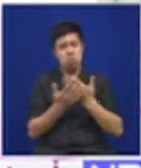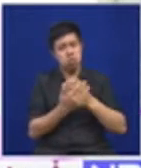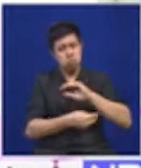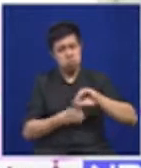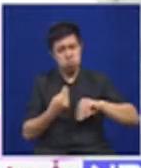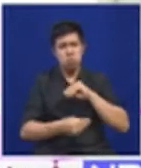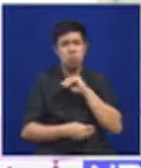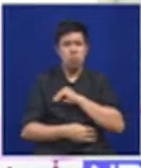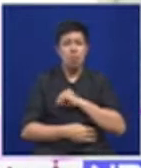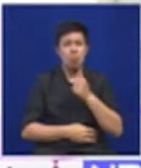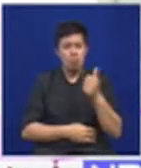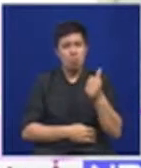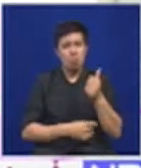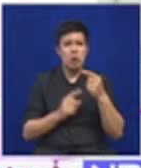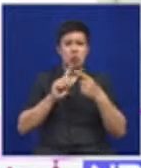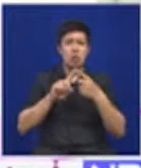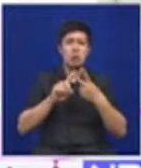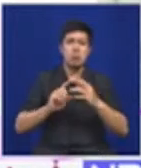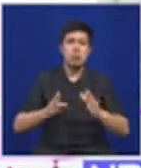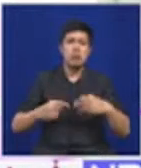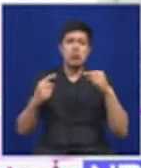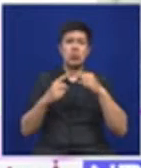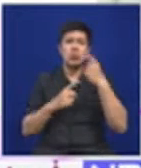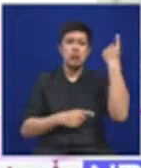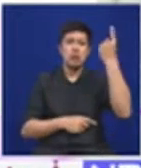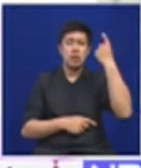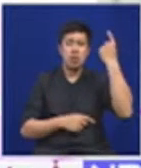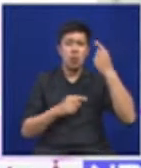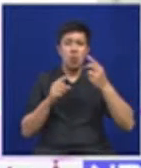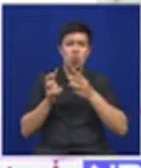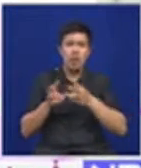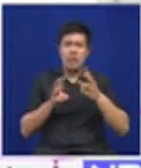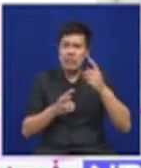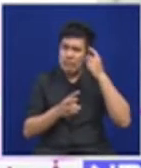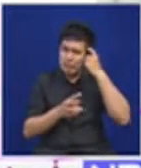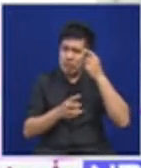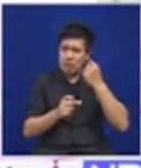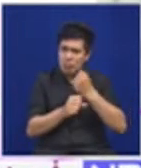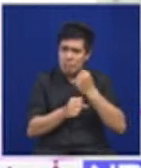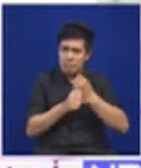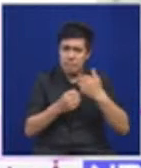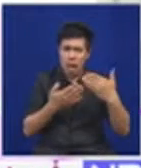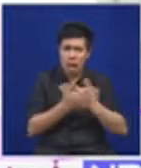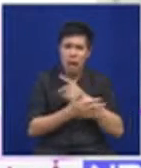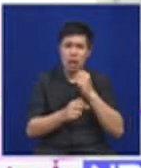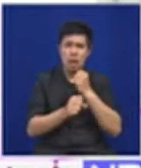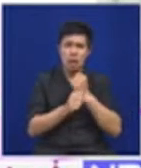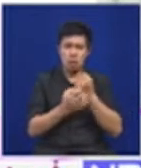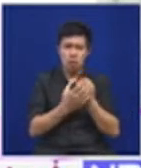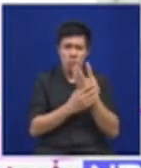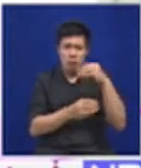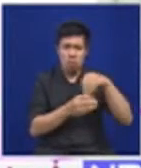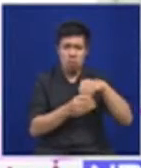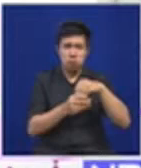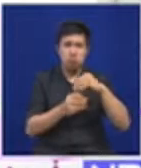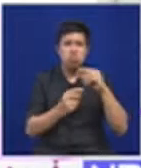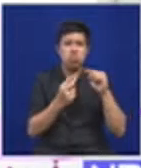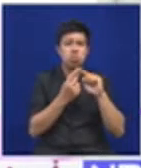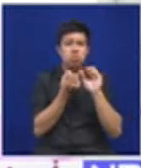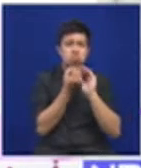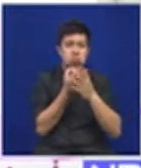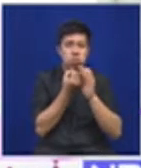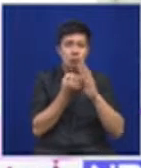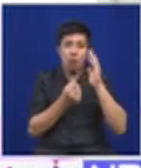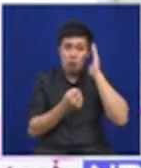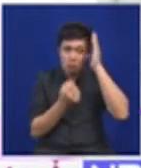ได้และเขามีรายได้จากการท่องเที่ยวประกอบกับเปลี่ยนวิธีคิดเปลี่ยนวิกฤตเป็นโอกาสด้วยกลับปรับพื้นที่เป็นผลไม้ในอนาคตเมื่อยางราค